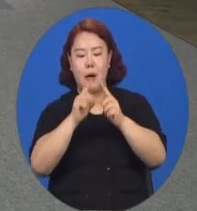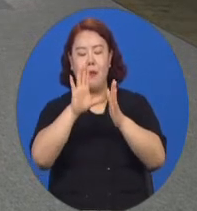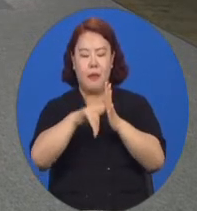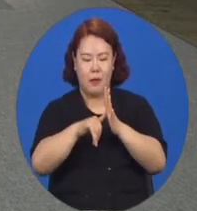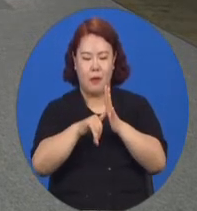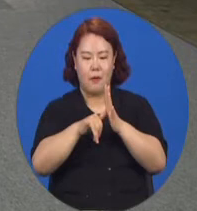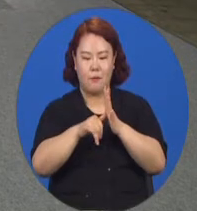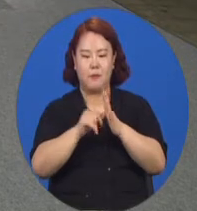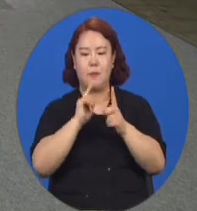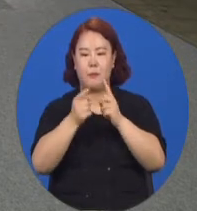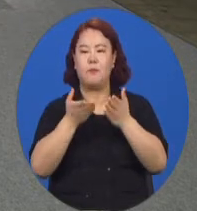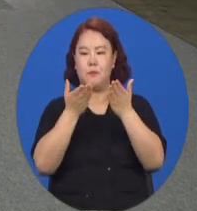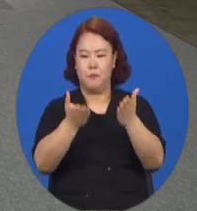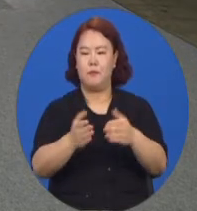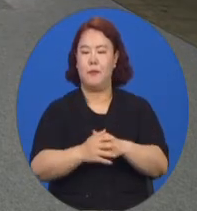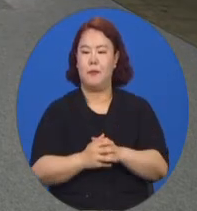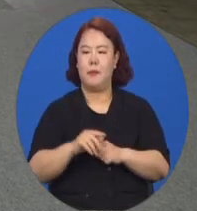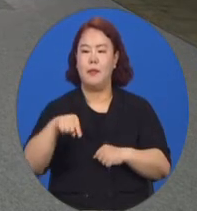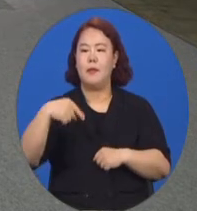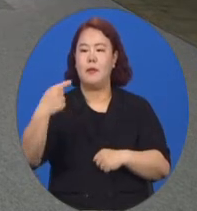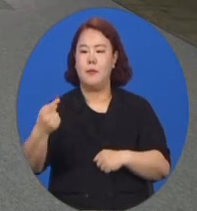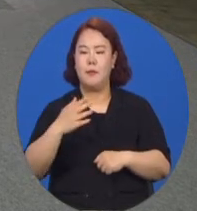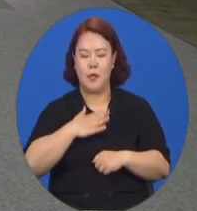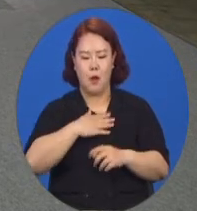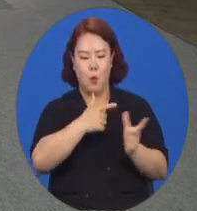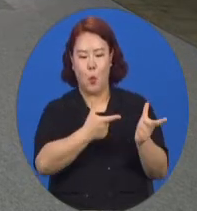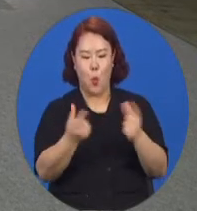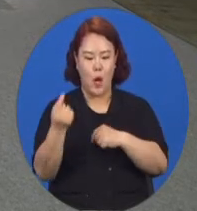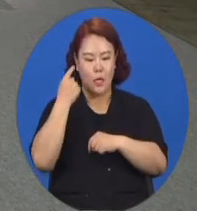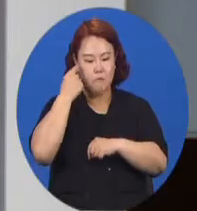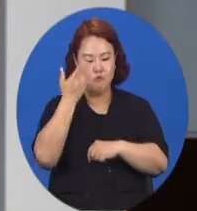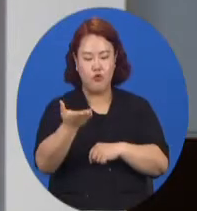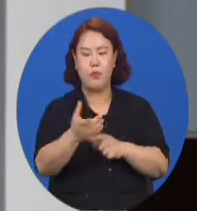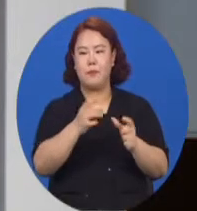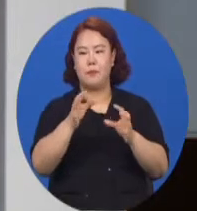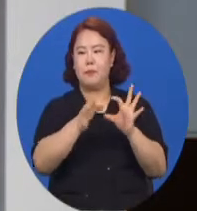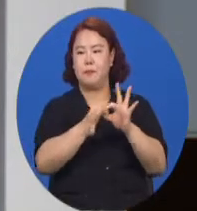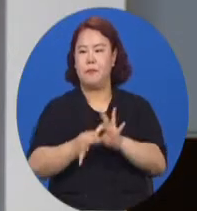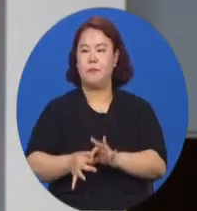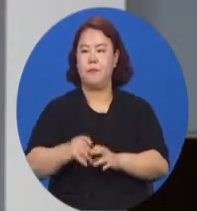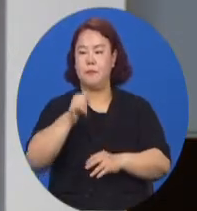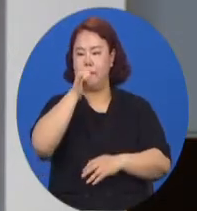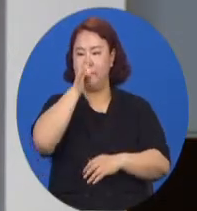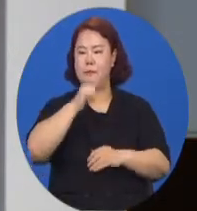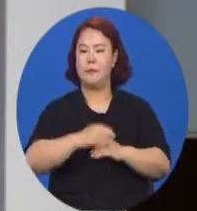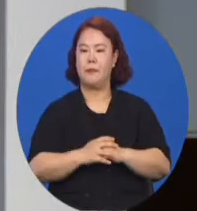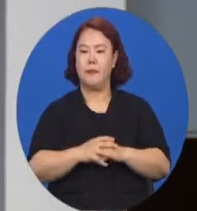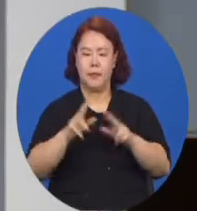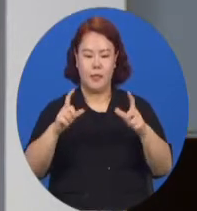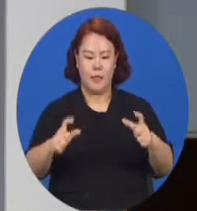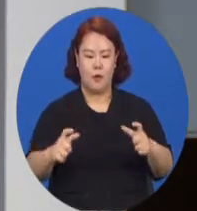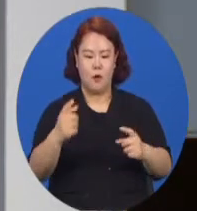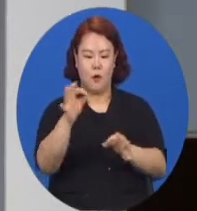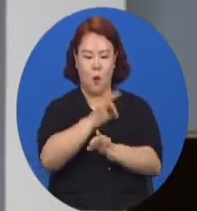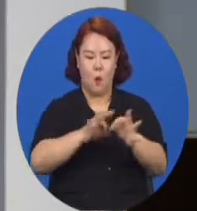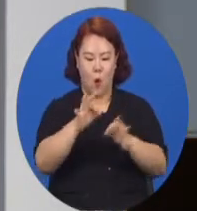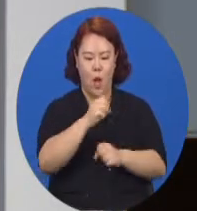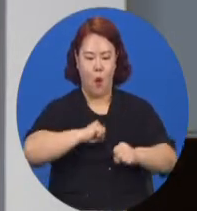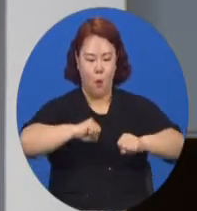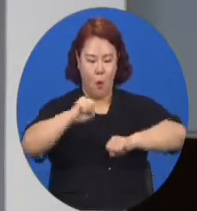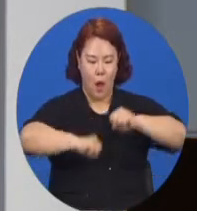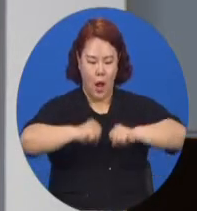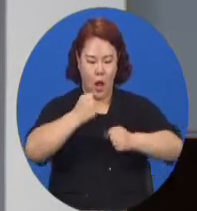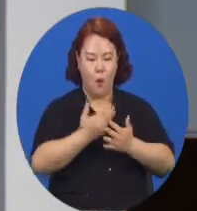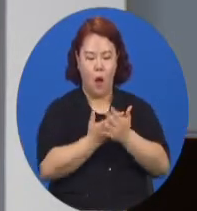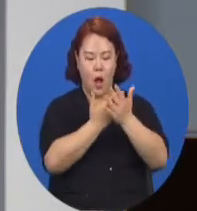주시기 바라겠고요. 바로 제가 또 드리는 공통 질문으로 이어가도록 하겠습니다. 이번에는 지역 경제 활성화 방안이 되겠습니다. 지역